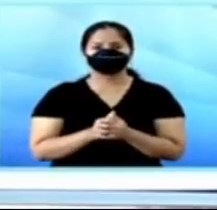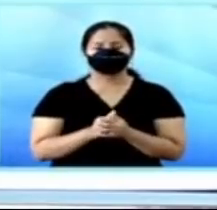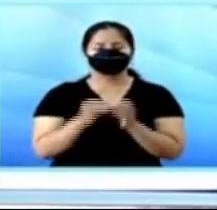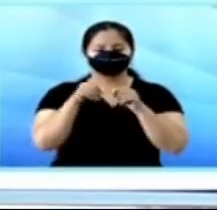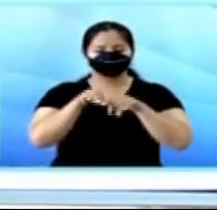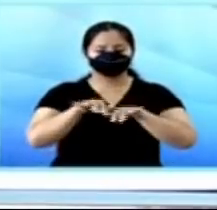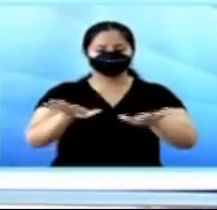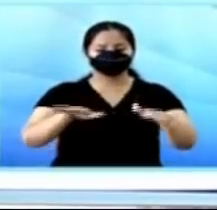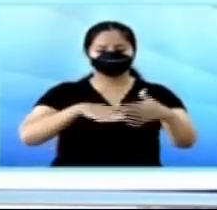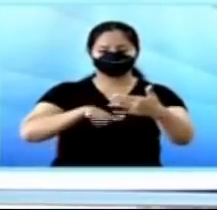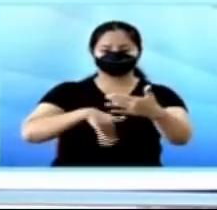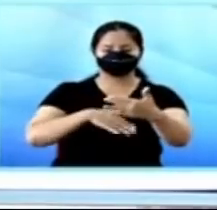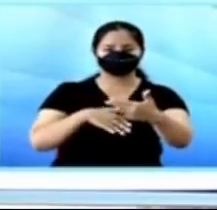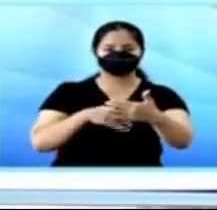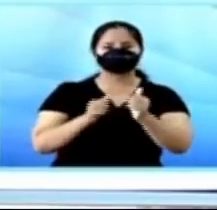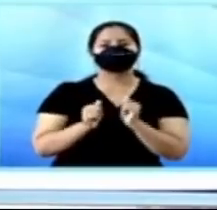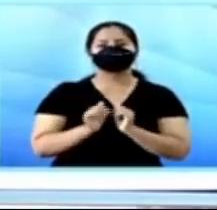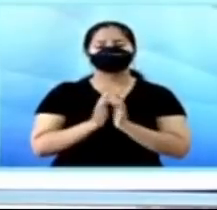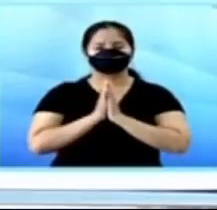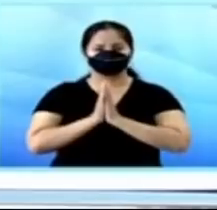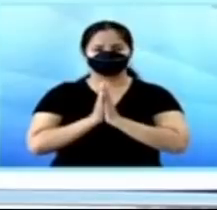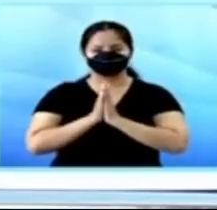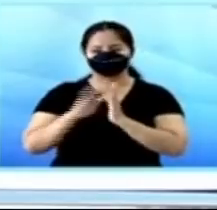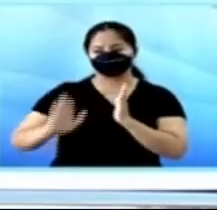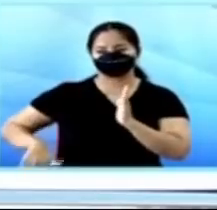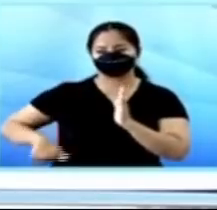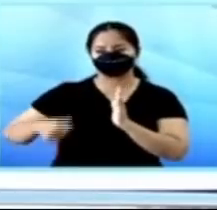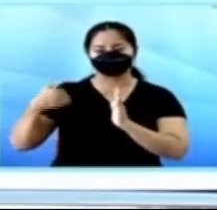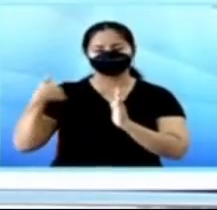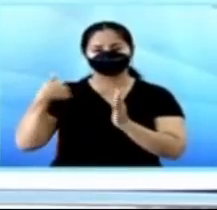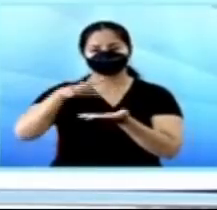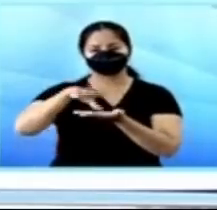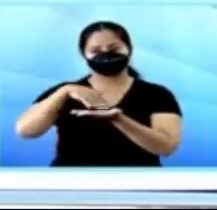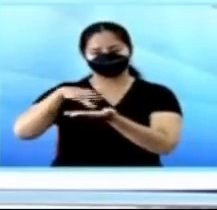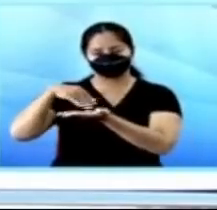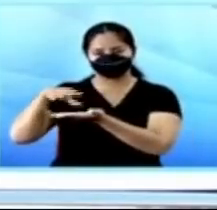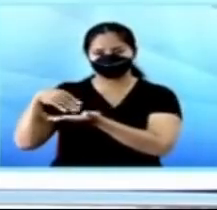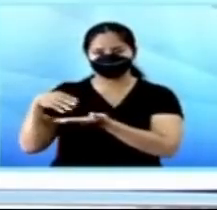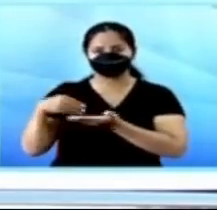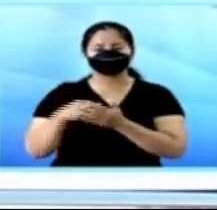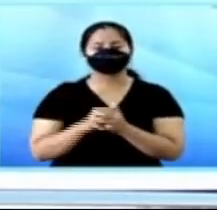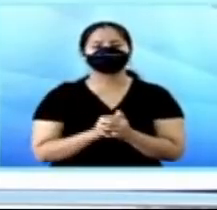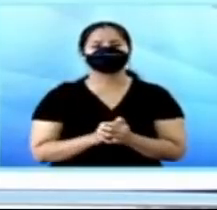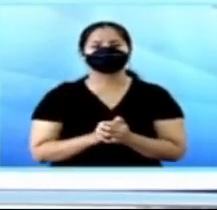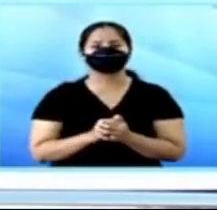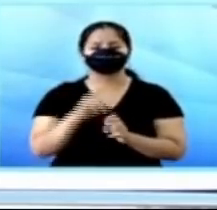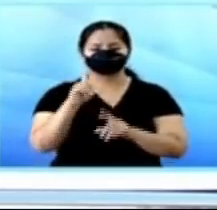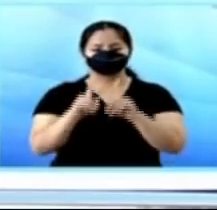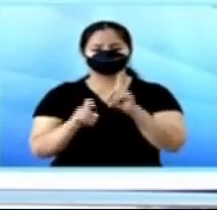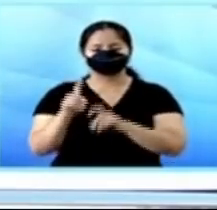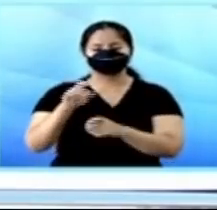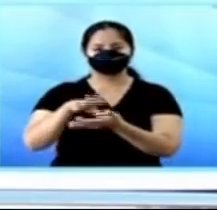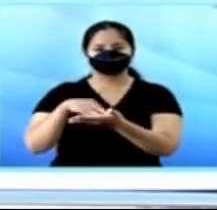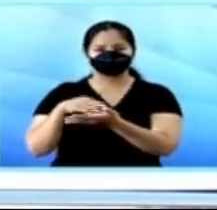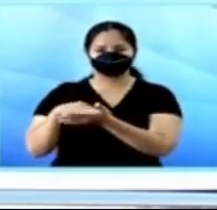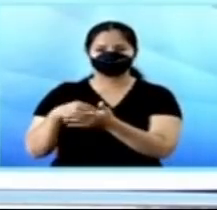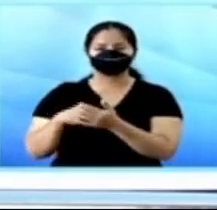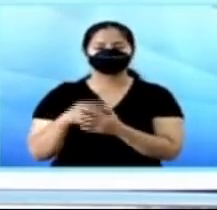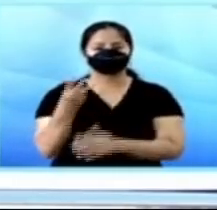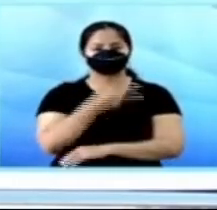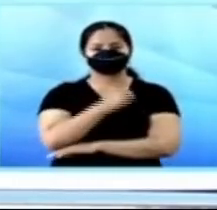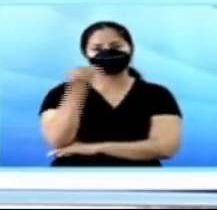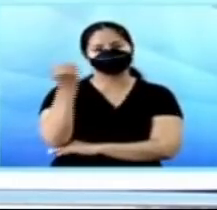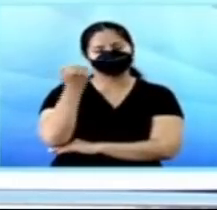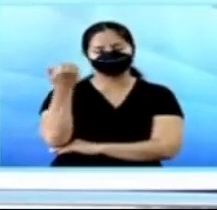การระบาดอยู่ประเทศเมียนมาและกัมพูชาก็ยังมีรายงานการติดเชื้อเข้ามาและการเสียชีวิตเข้ามาแต่ละรายวันน